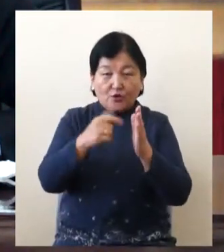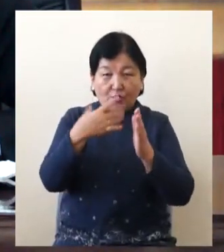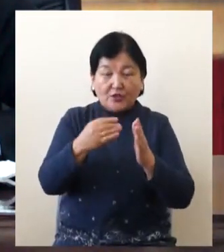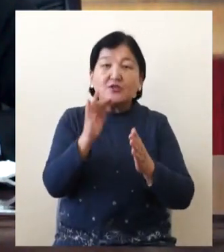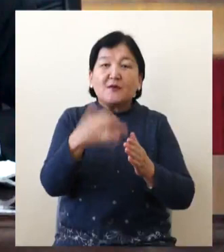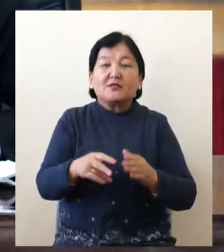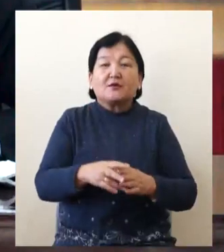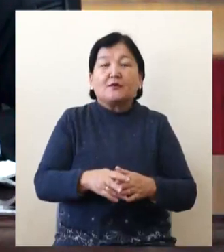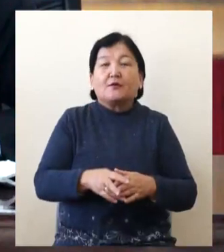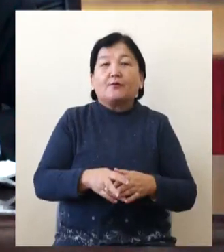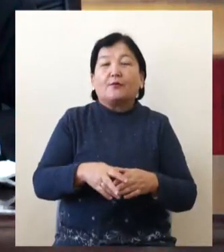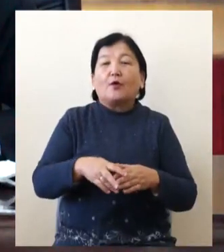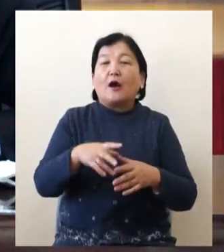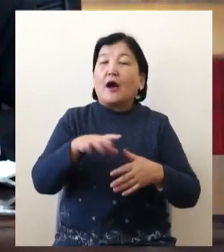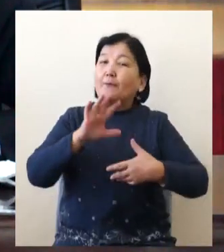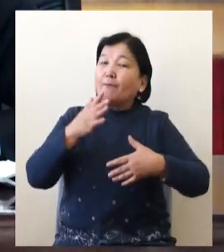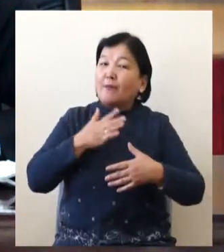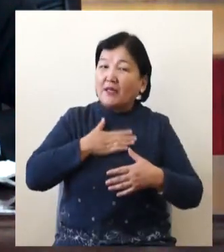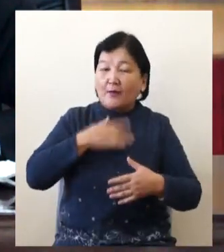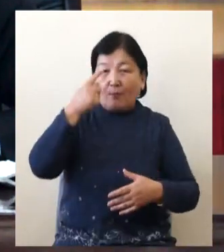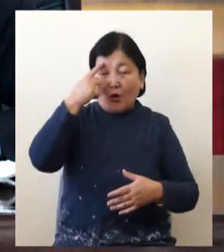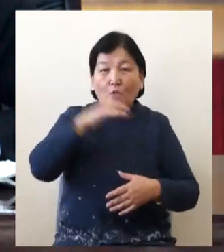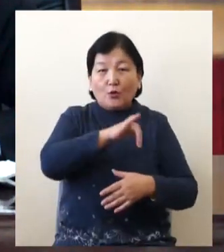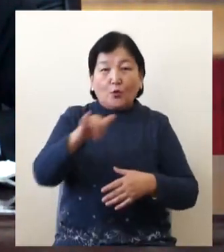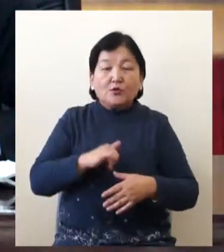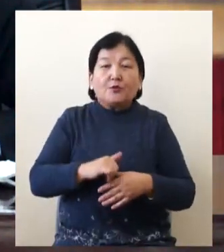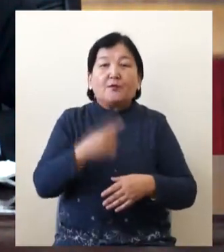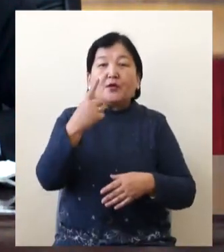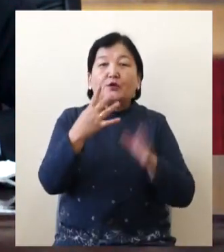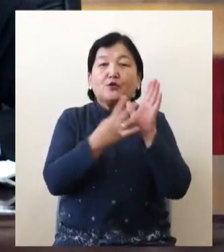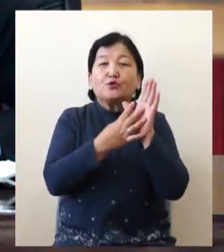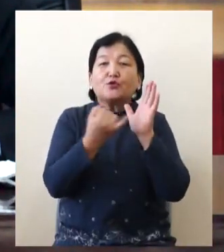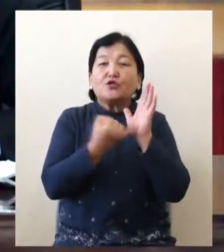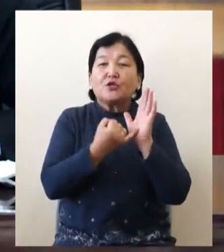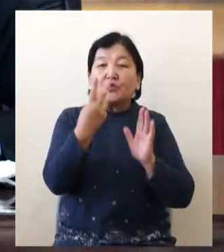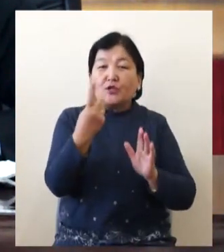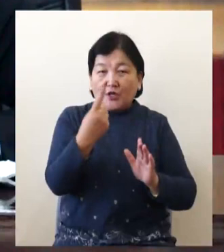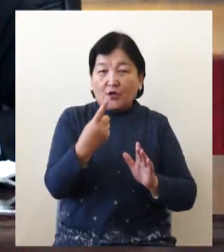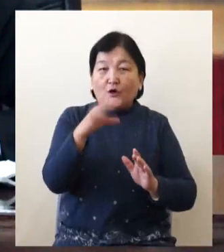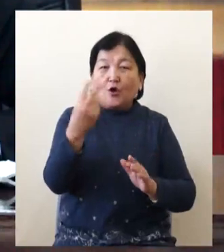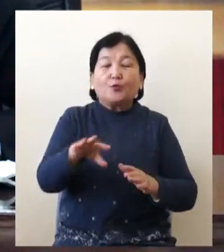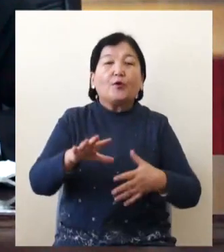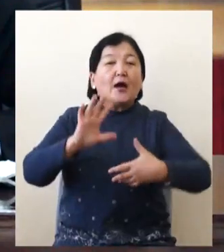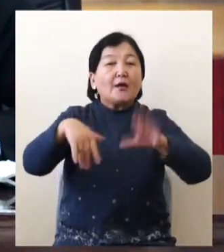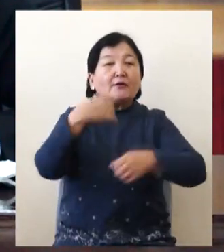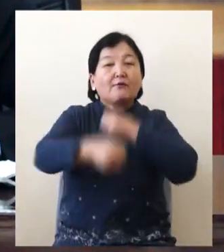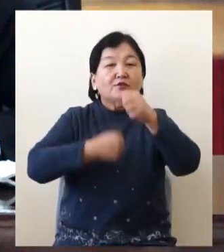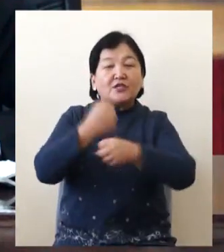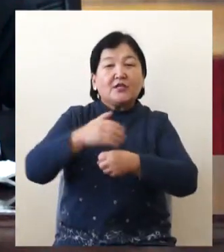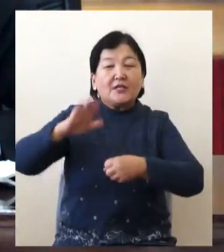одоо 15 жилийн дараа хэлсэн. Байгуулагдсанаас хойш 61 онд. За, ингээд манай улс энийг яг